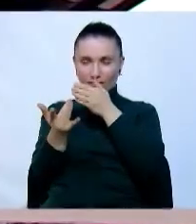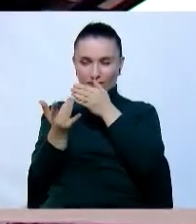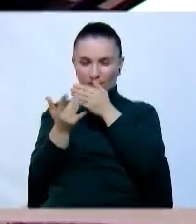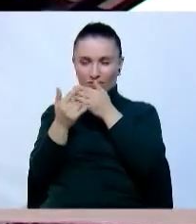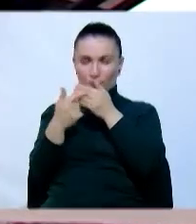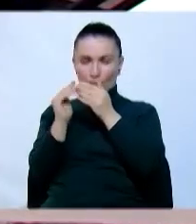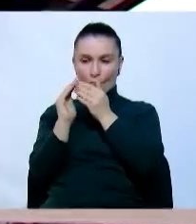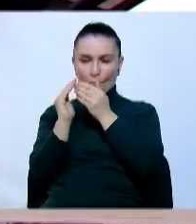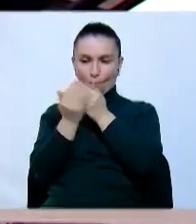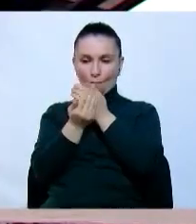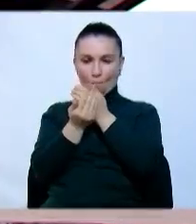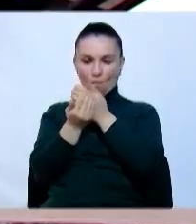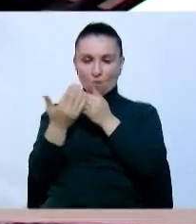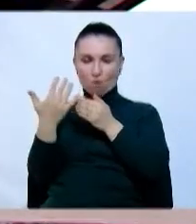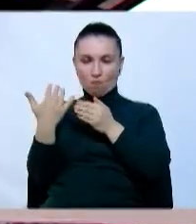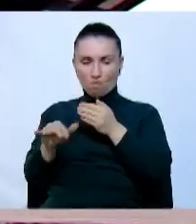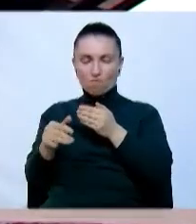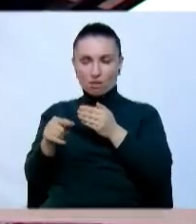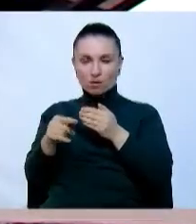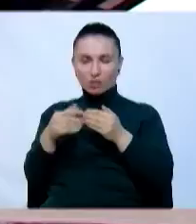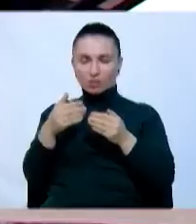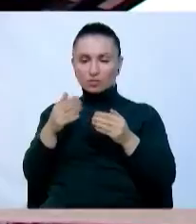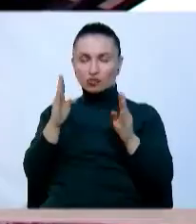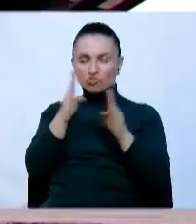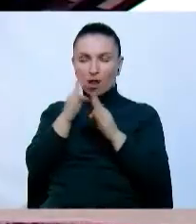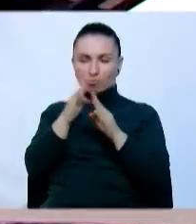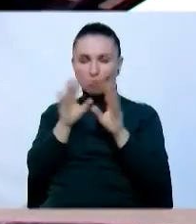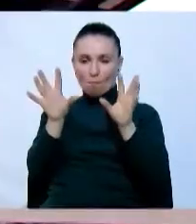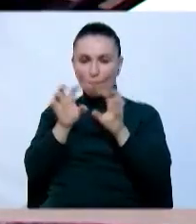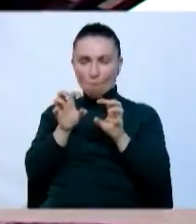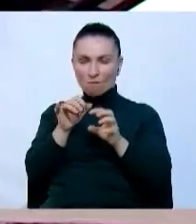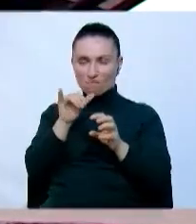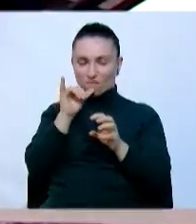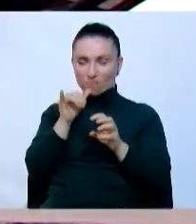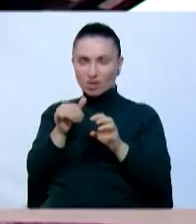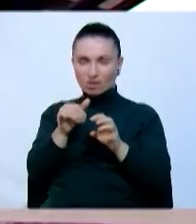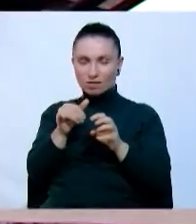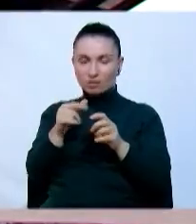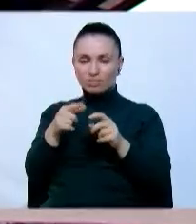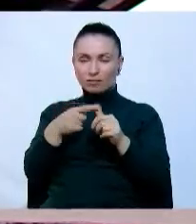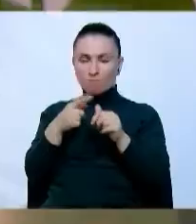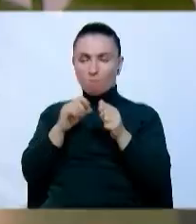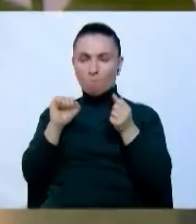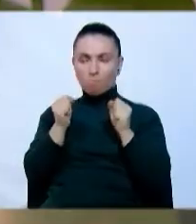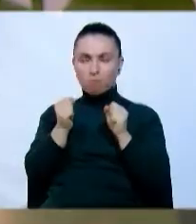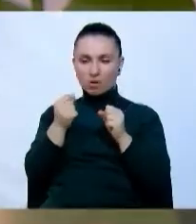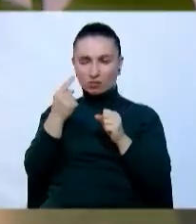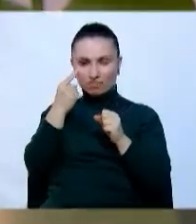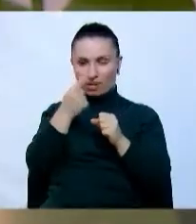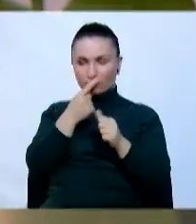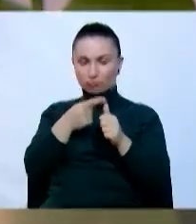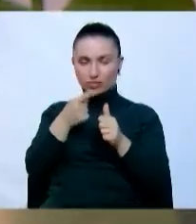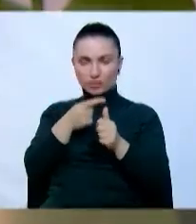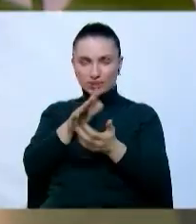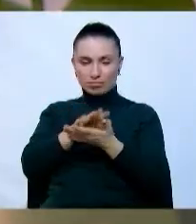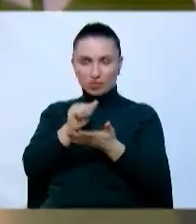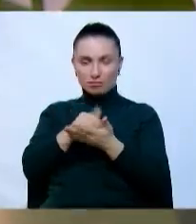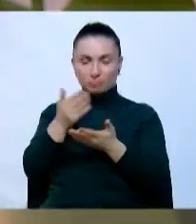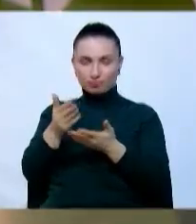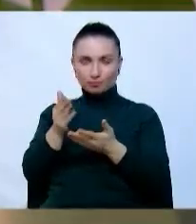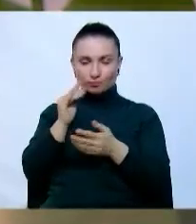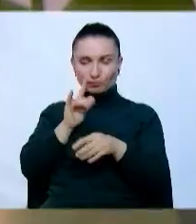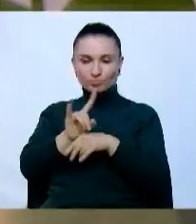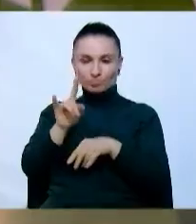კონტაქტში რქოვანასთან და უქმნის ჟანგბადის ბარიერს, რა თქმა უნდა, ეს თვალისთვის დამაზიანებელია. მაგრამ კონტაქტური ლინზები,